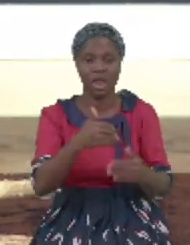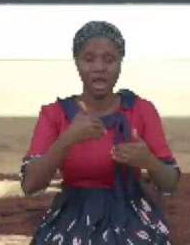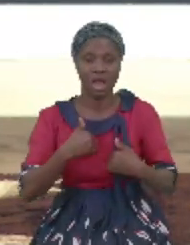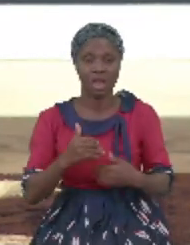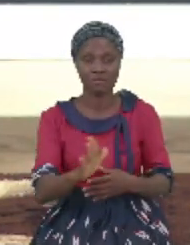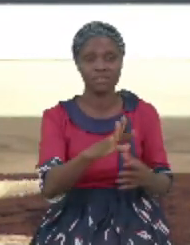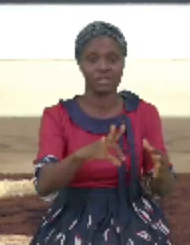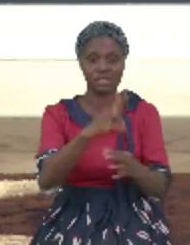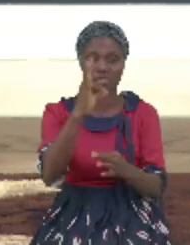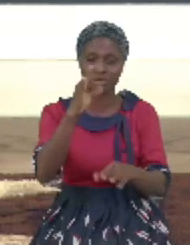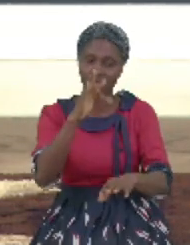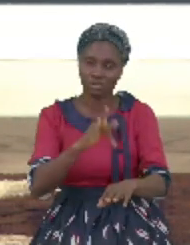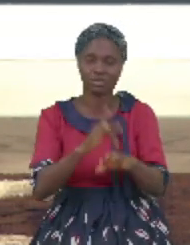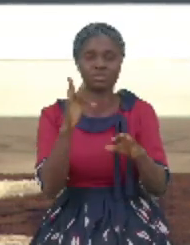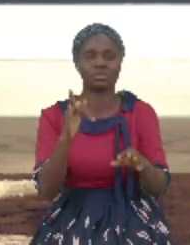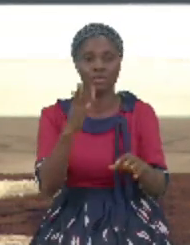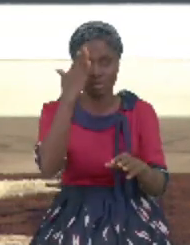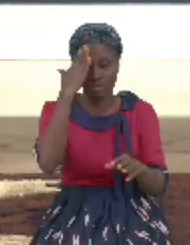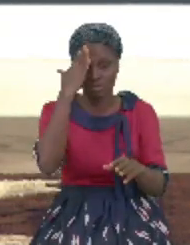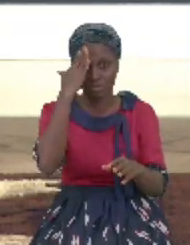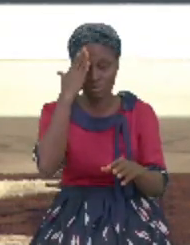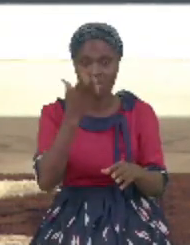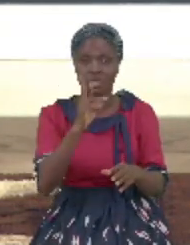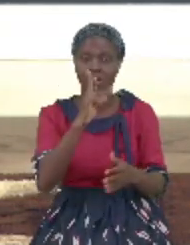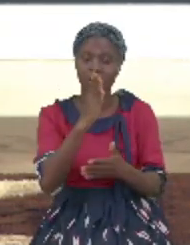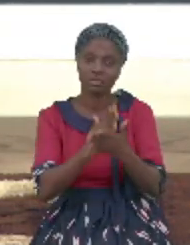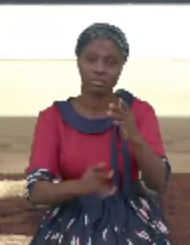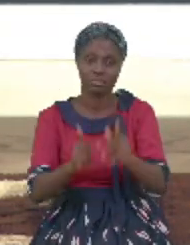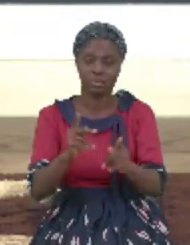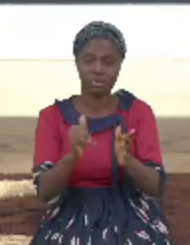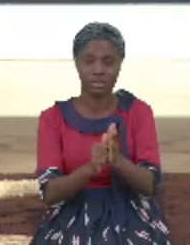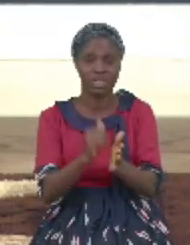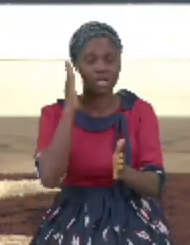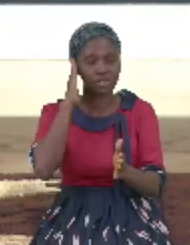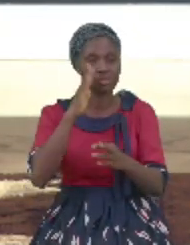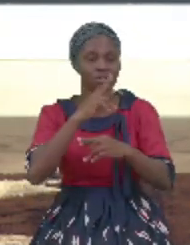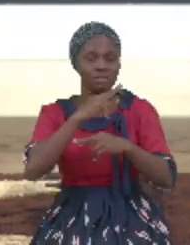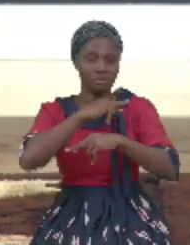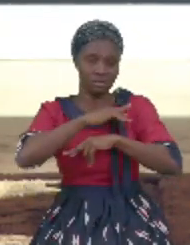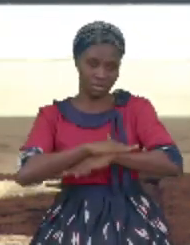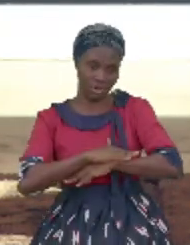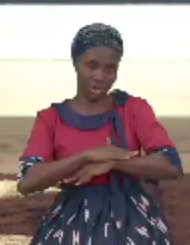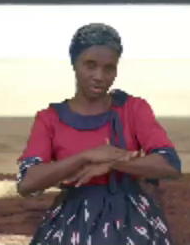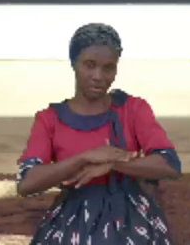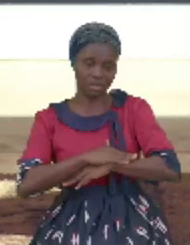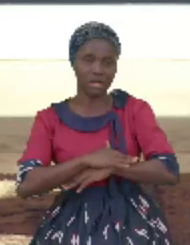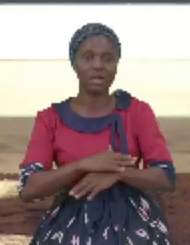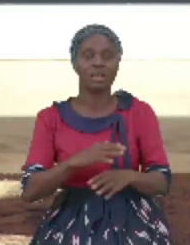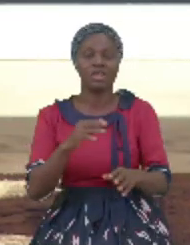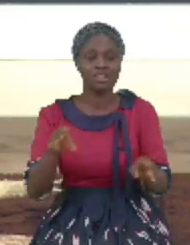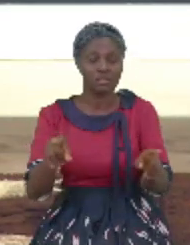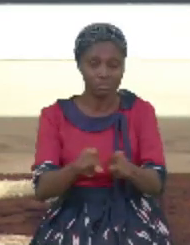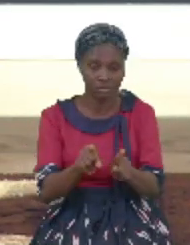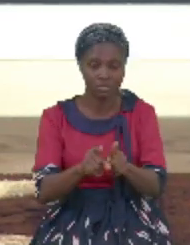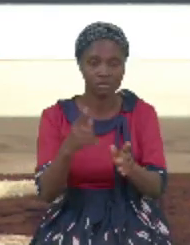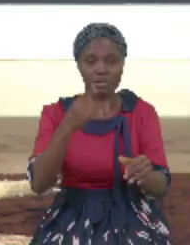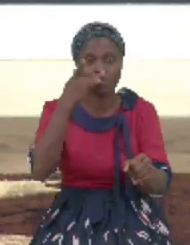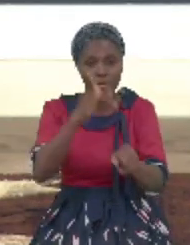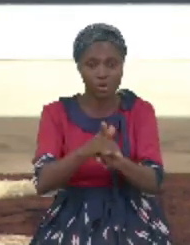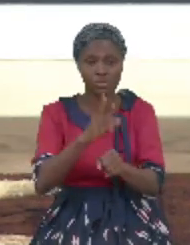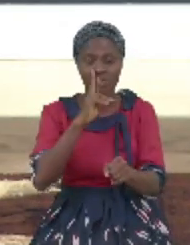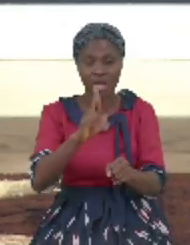entendu cela, ils ont l'esprit réveillé. Il y a des gens qui se prélassent, il y a des gens qui restent ouverts,